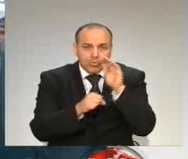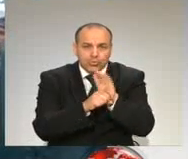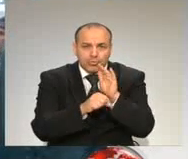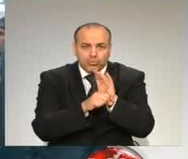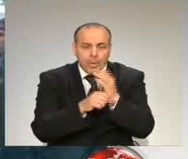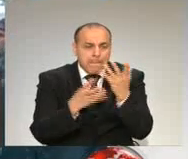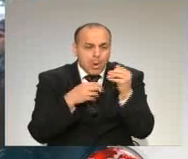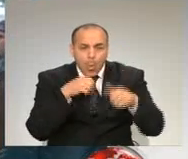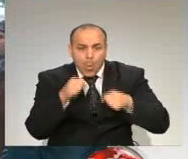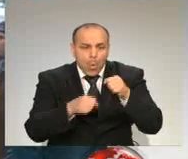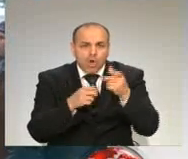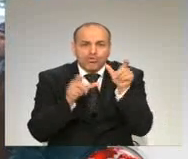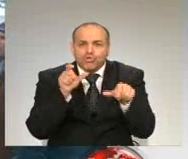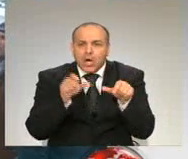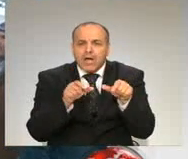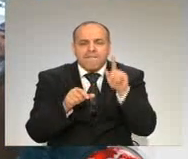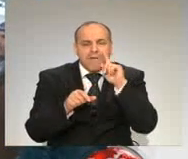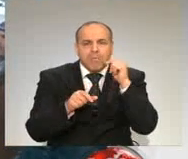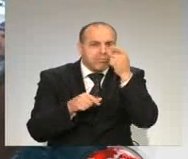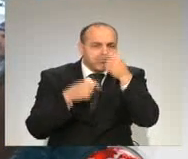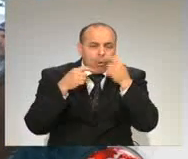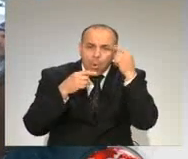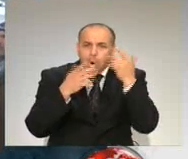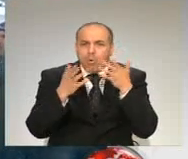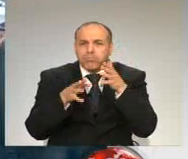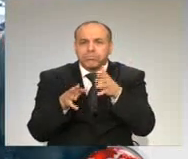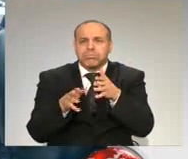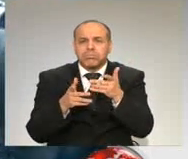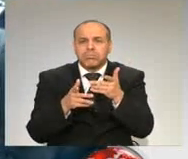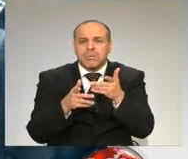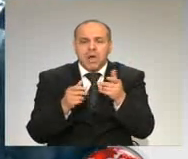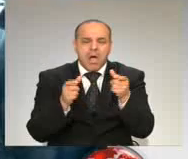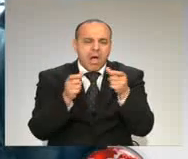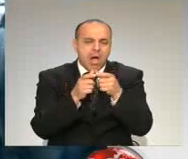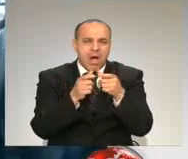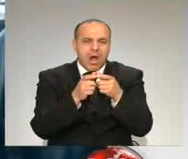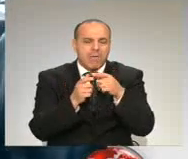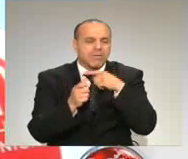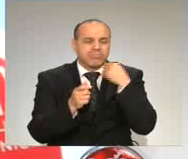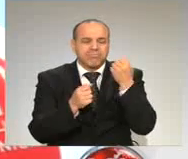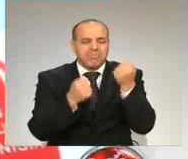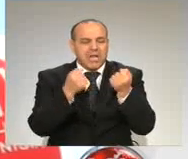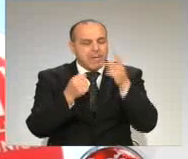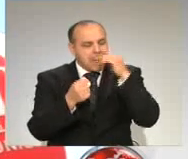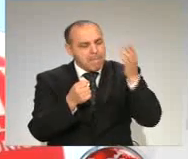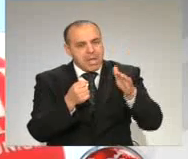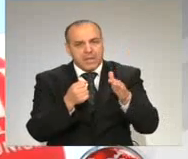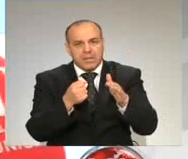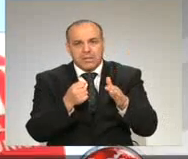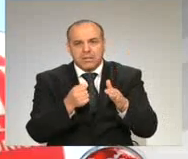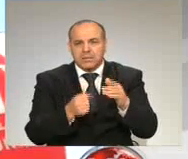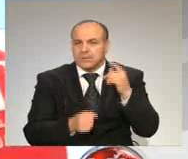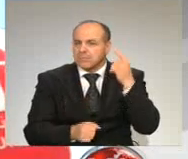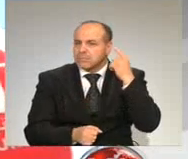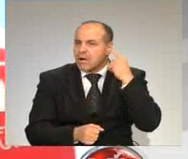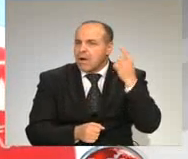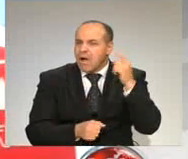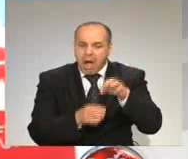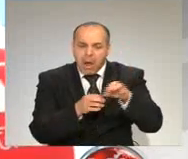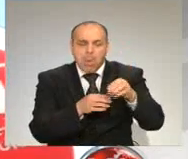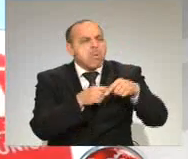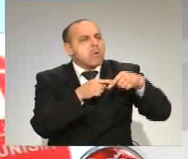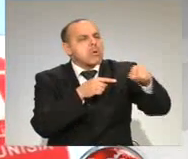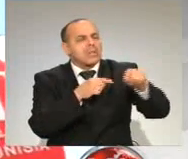العباد ثمكينة، ولت نسوين تبكي، لقينا المجموعة مقتولة في الكهرباء. جون في ظلمة كيكيكة في قرية